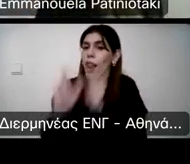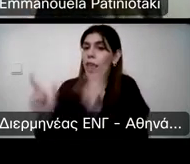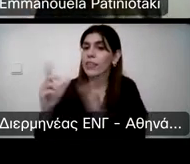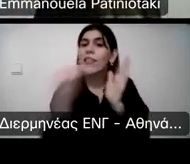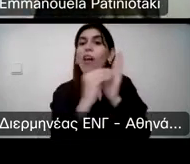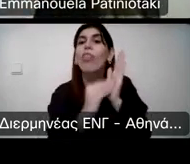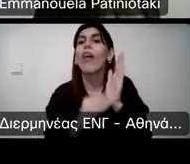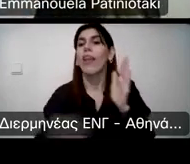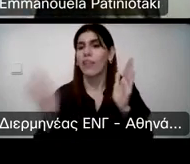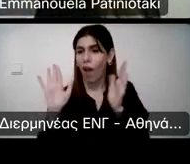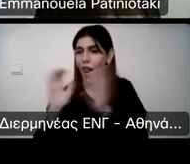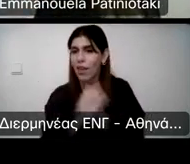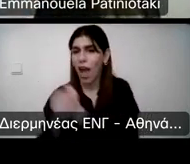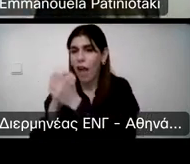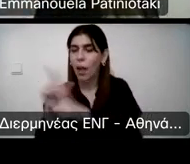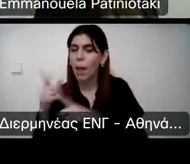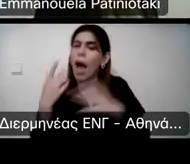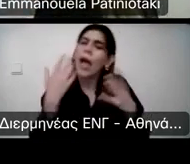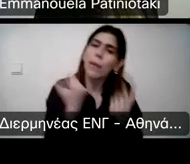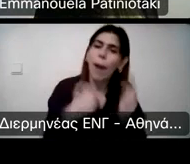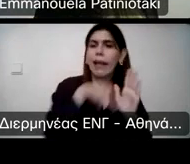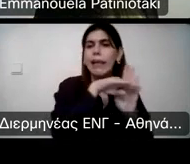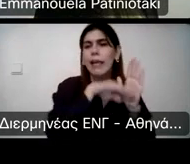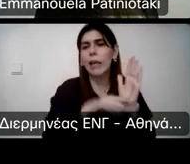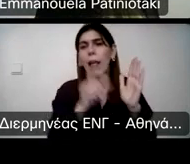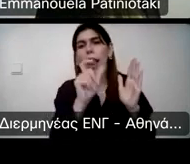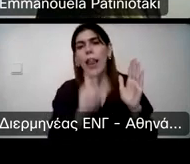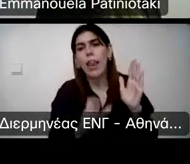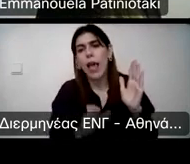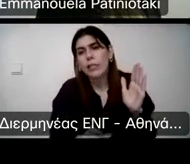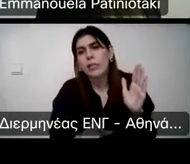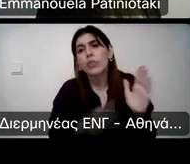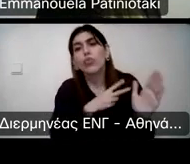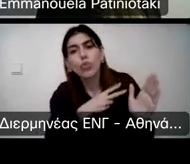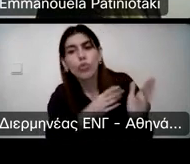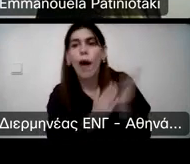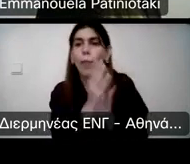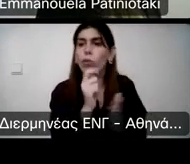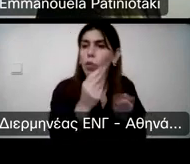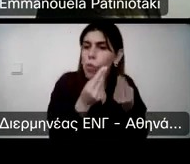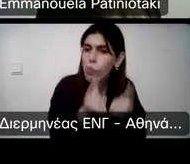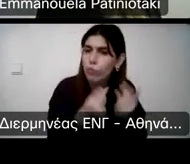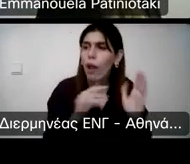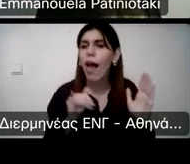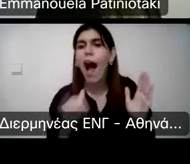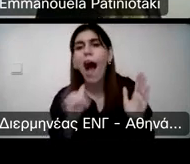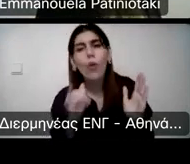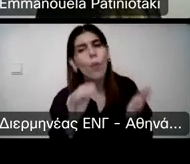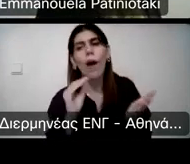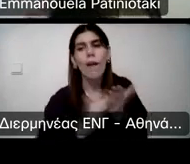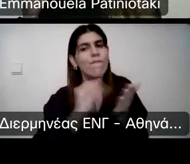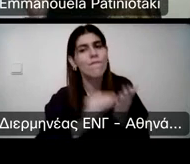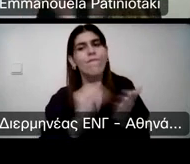να εφαρμόζονται. Δηλαδή, τα τελευταία χρόνια ο στιγματιστικός λόγος που παρακολουθούμε στα ΜΜΕ, ενώ θα